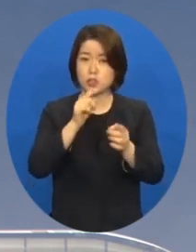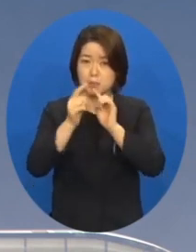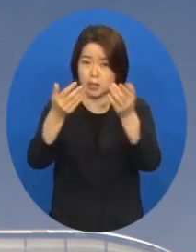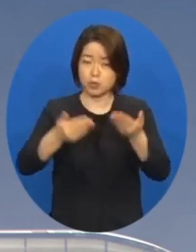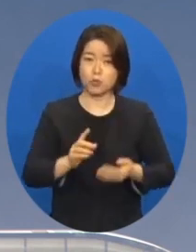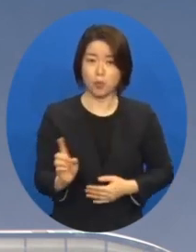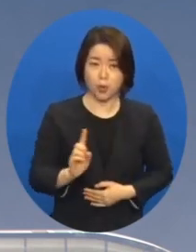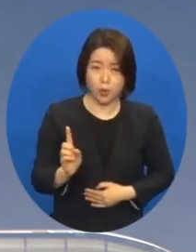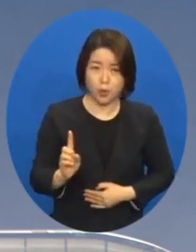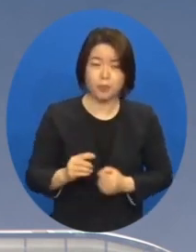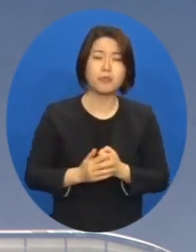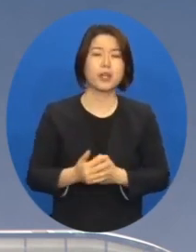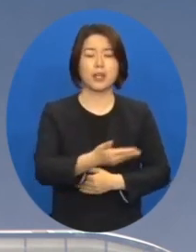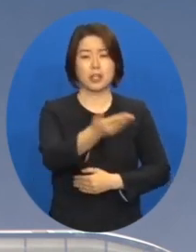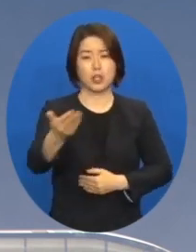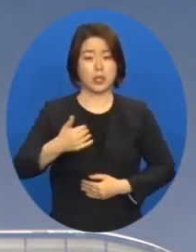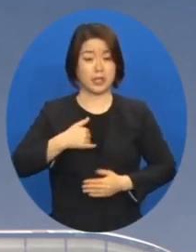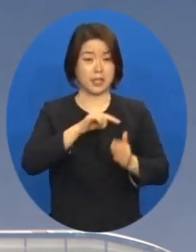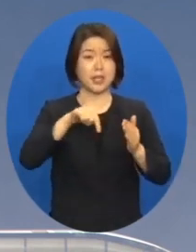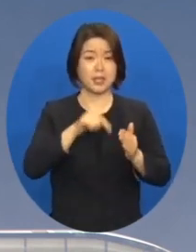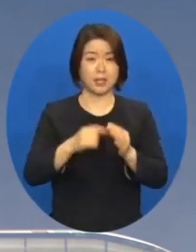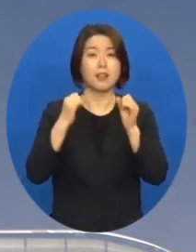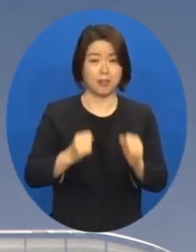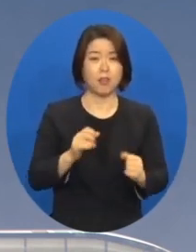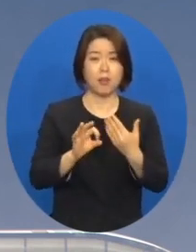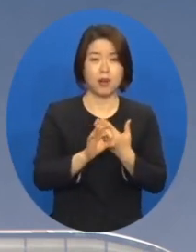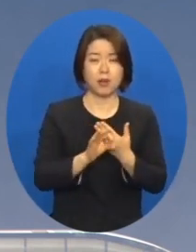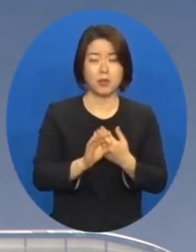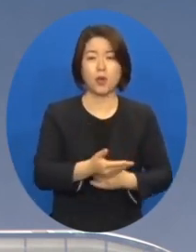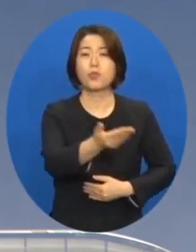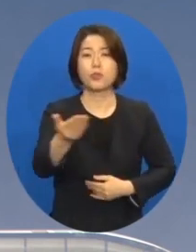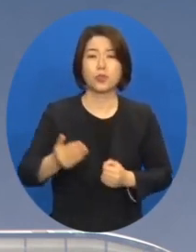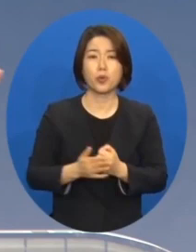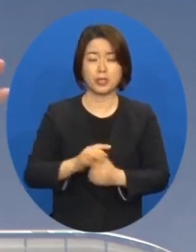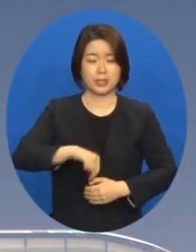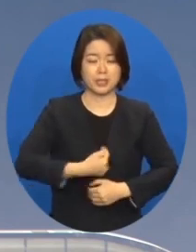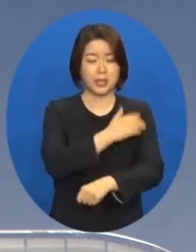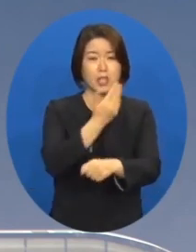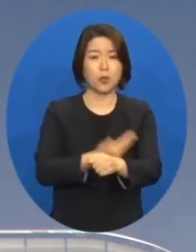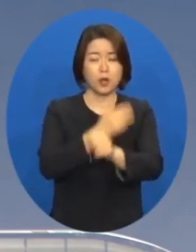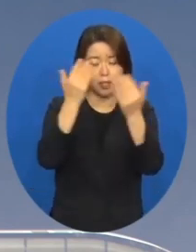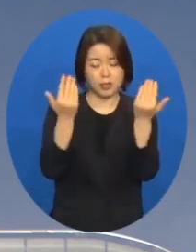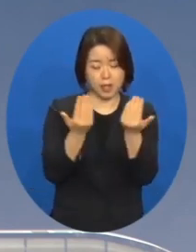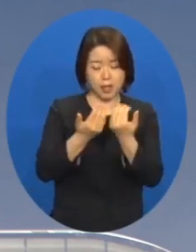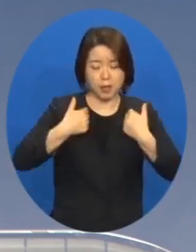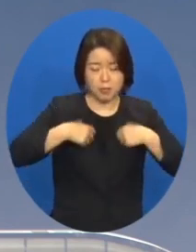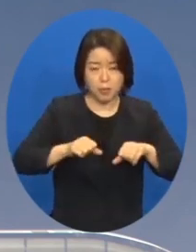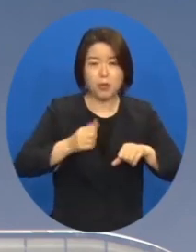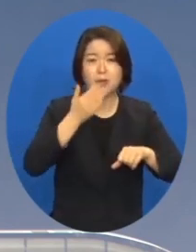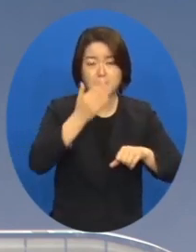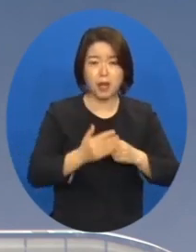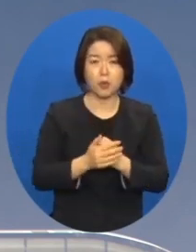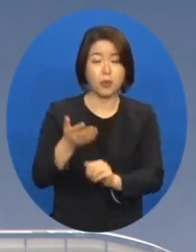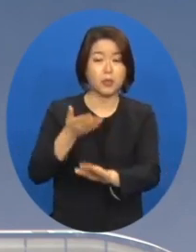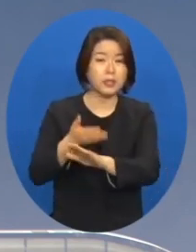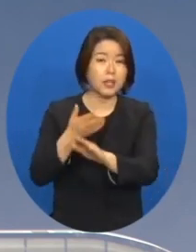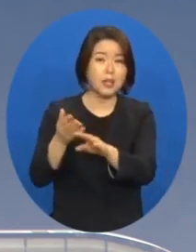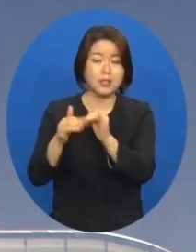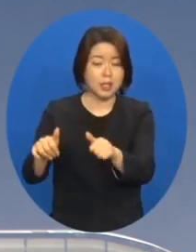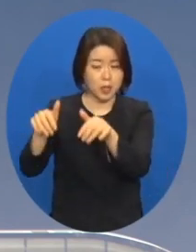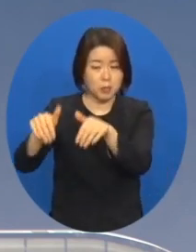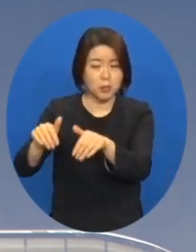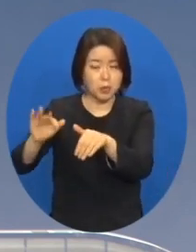말씀하십니다. 너희가 내 안에 거하면 너희들은 자기 권리를 다 포기하고 다른 사람의 종이 되어서